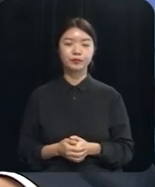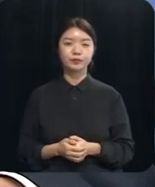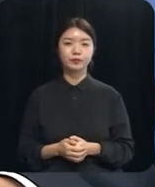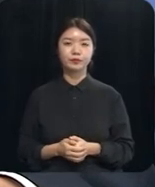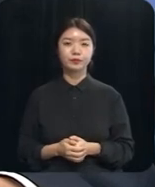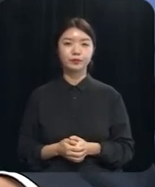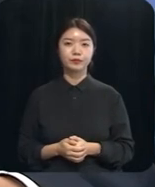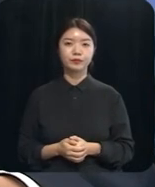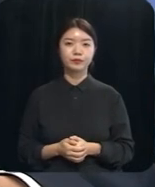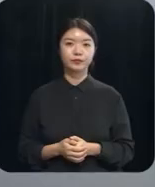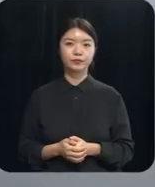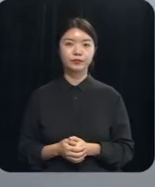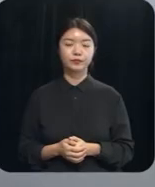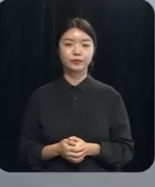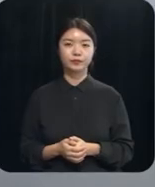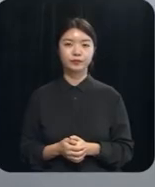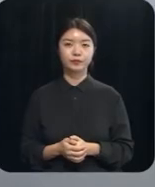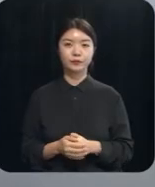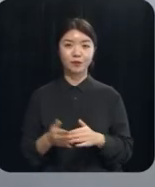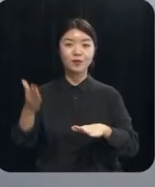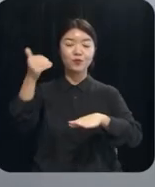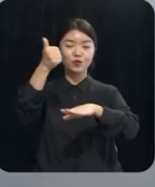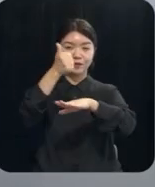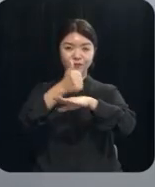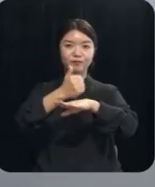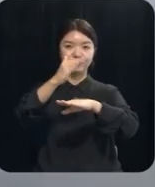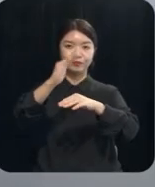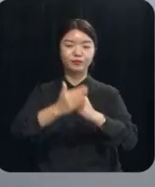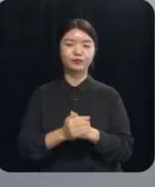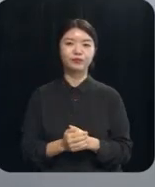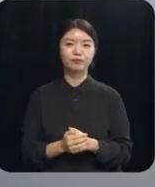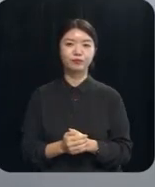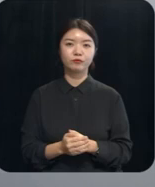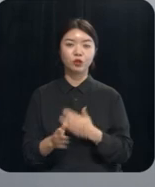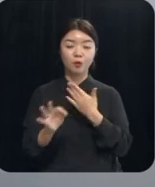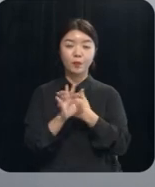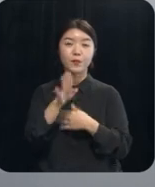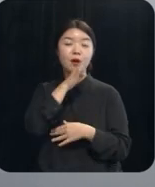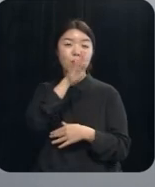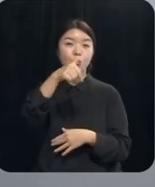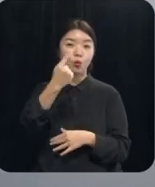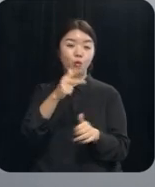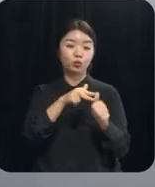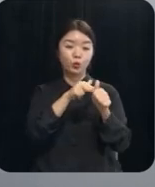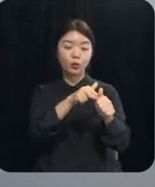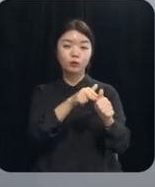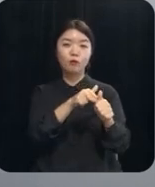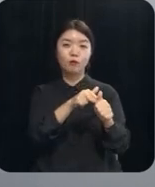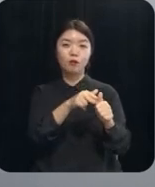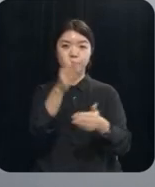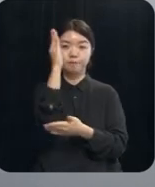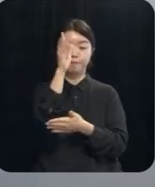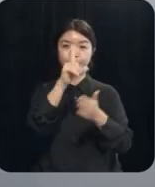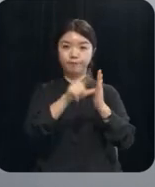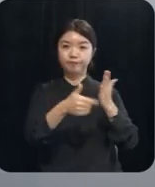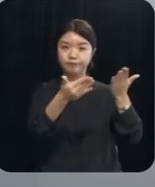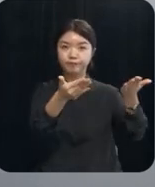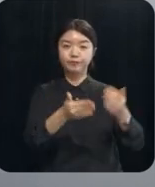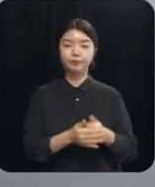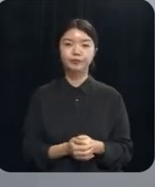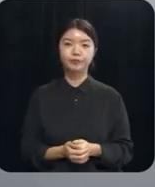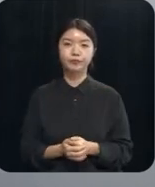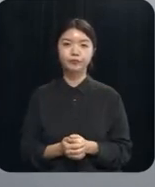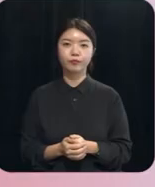2초 남은 상황이었는데 마무리가 됐습니다. 자, 그러면 곧바로 고기철 후보께서 주도권 네. 갖고 진행해 주시죠.